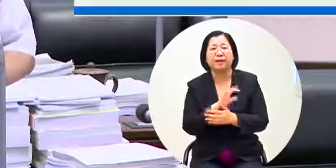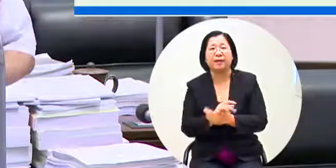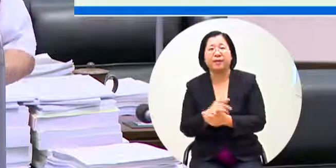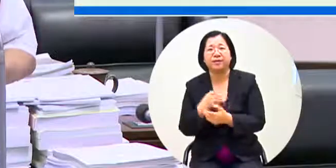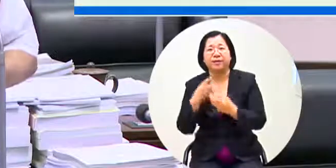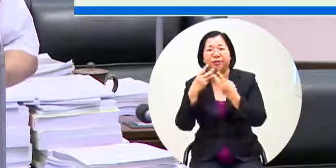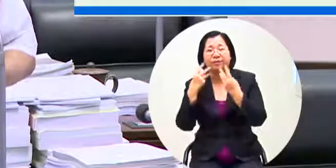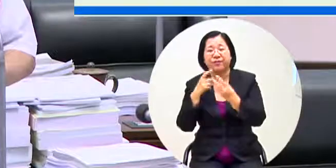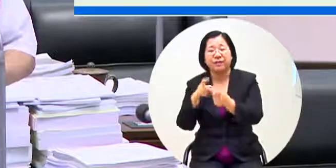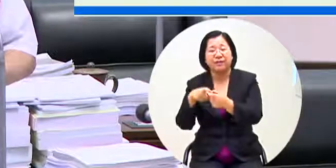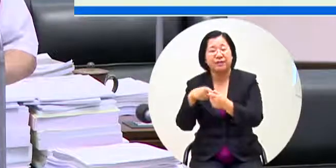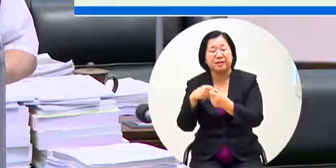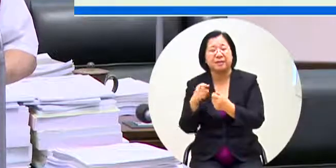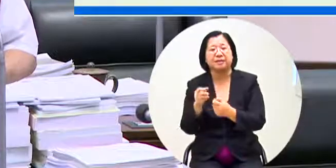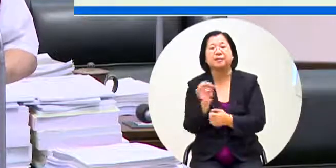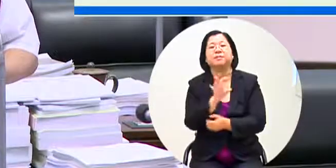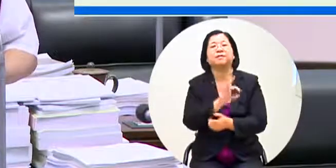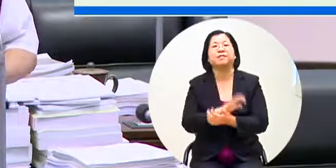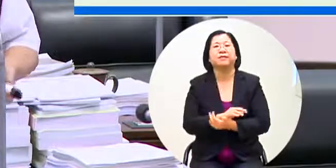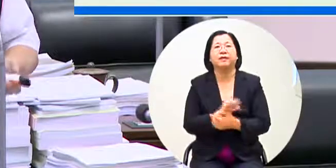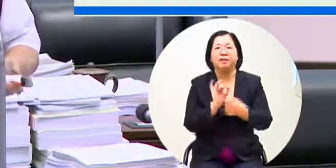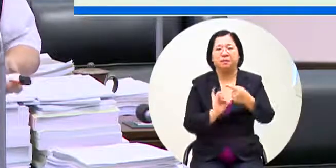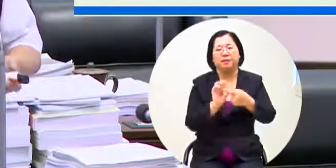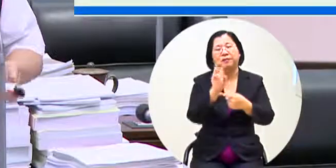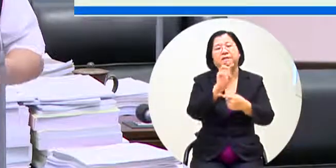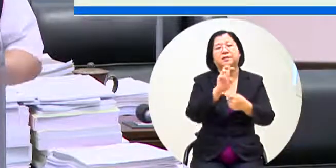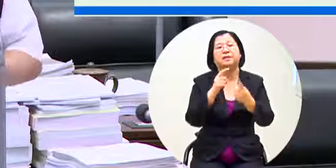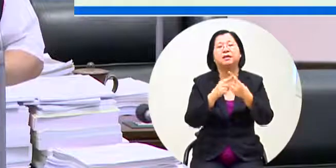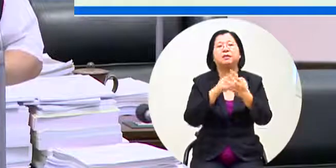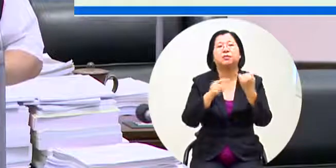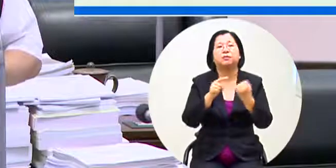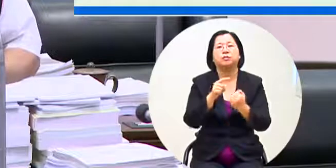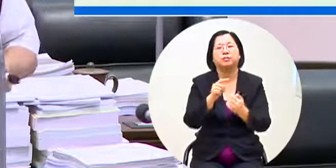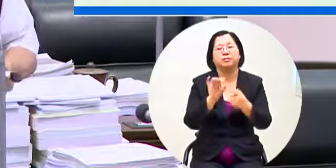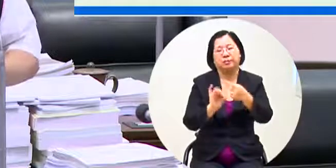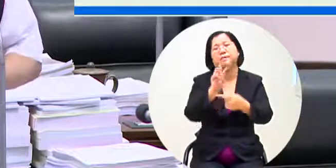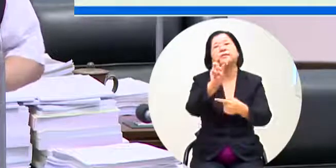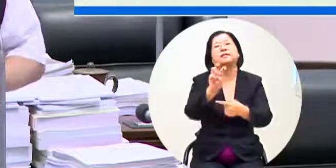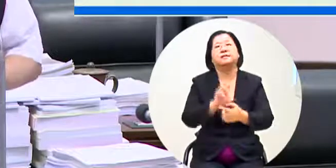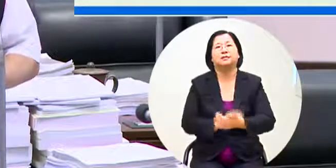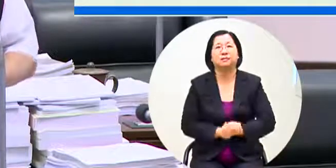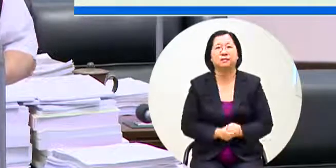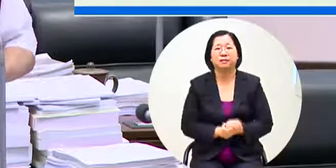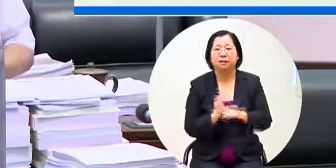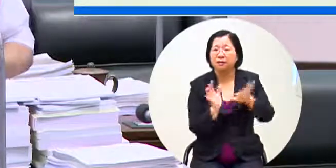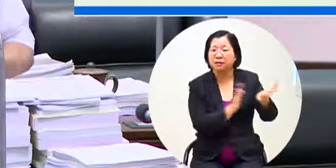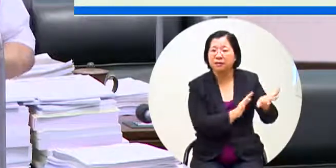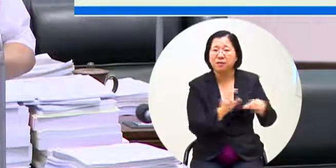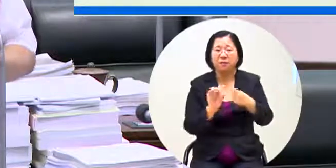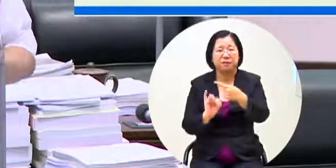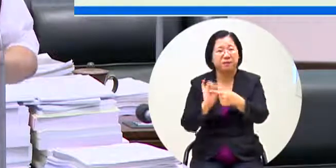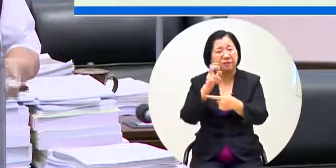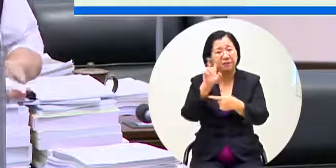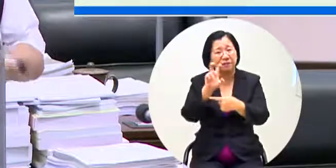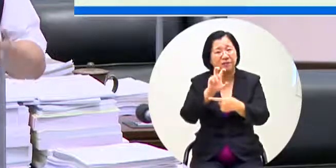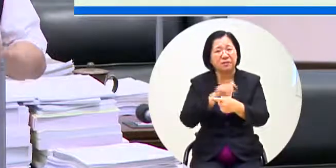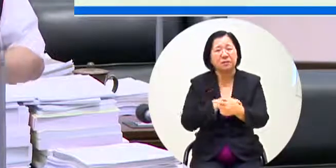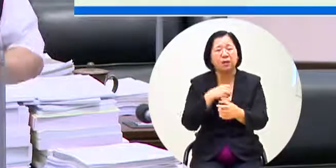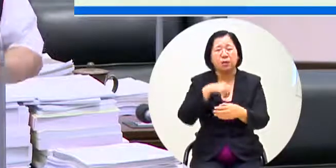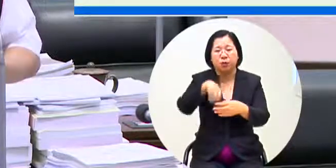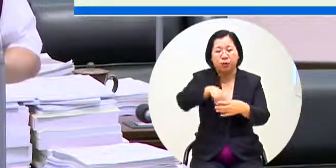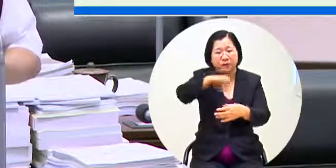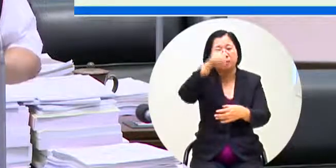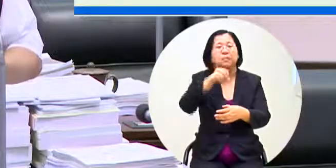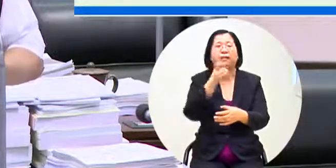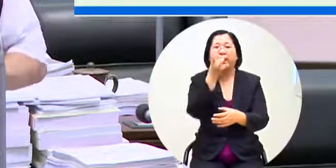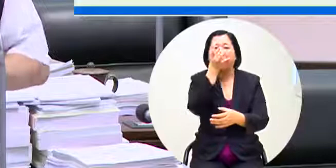30%的这个人数尔。啊，所以讲啊，另外70%，伊若抽签抽不到吼了后，吼伊就。爱